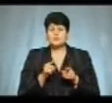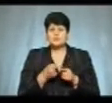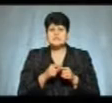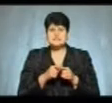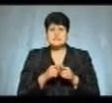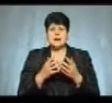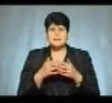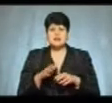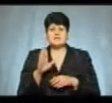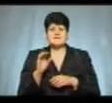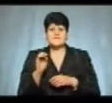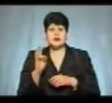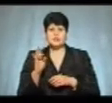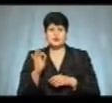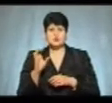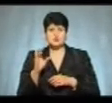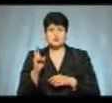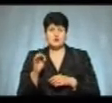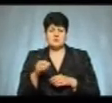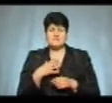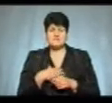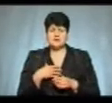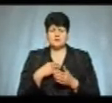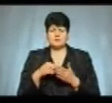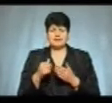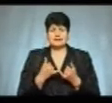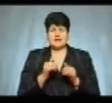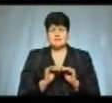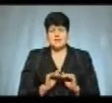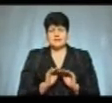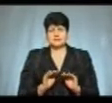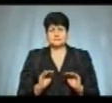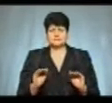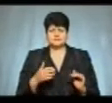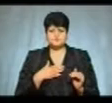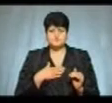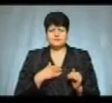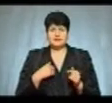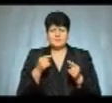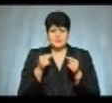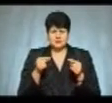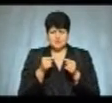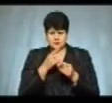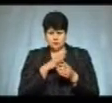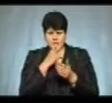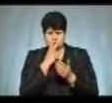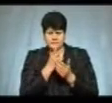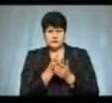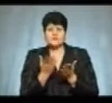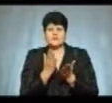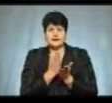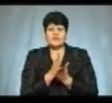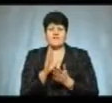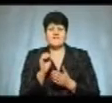апарат, веноскоп, дуже важливо придбати для маленьких пацієнтів наших, тому що нам чіткіше буде видно, де проходить